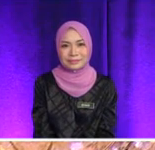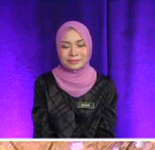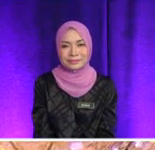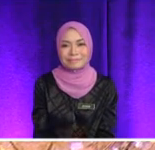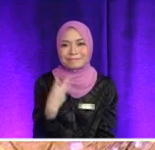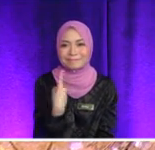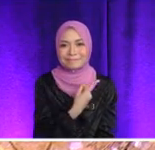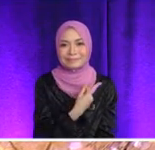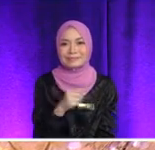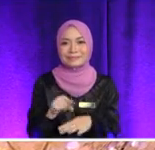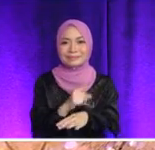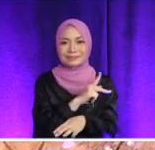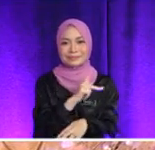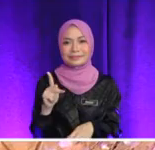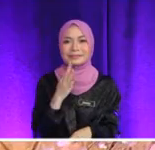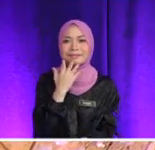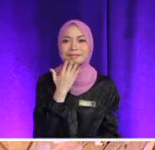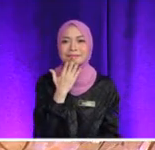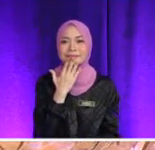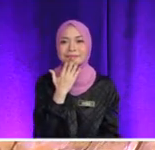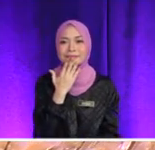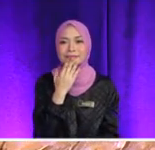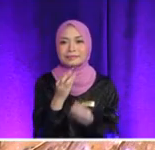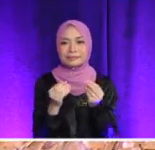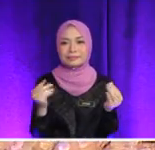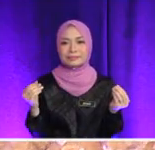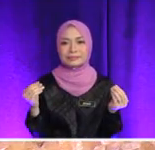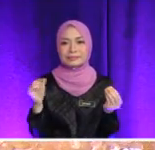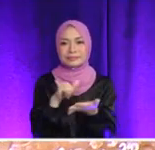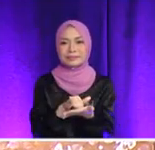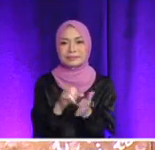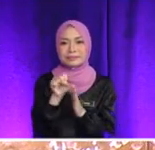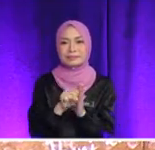kita masih lagi menggunakan warnisasi itu sendiri oke